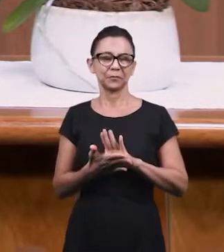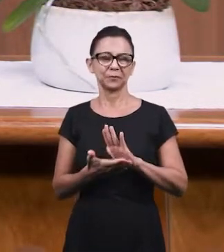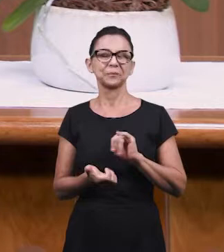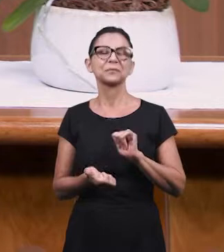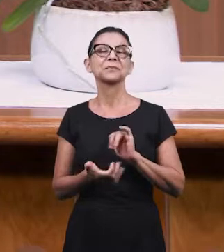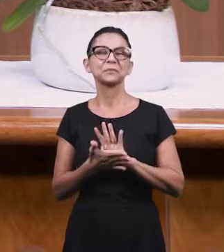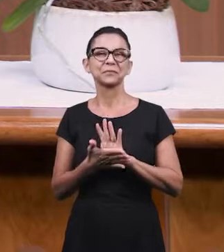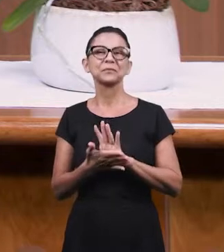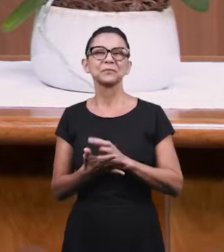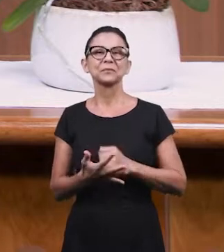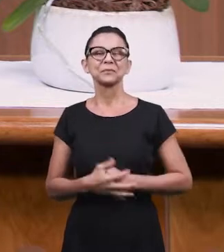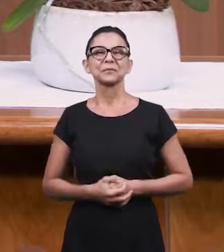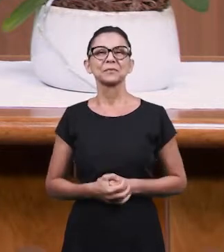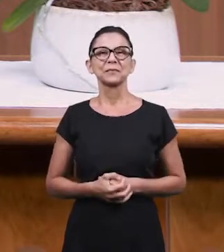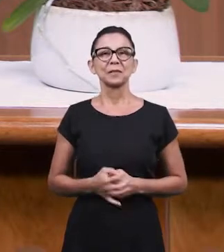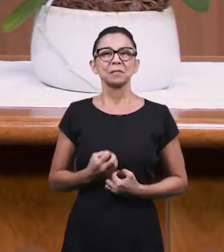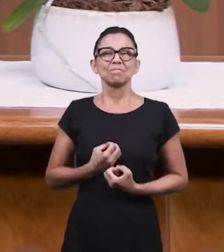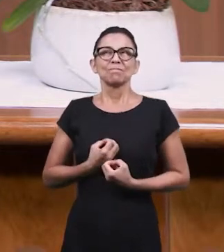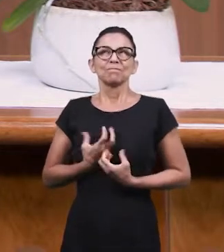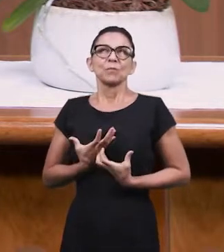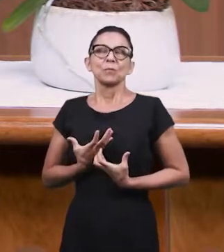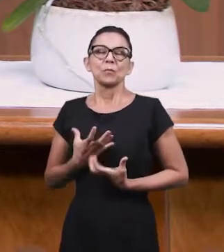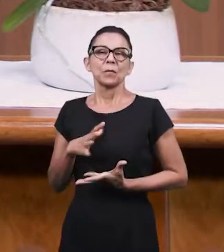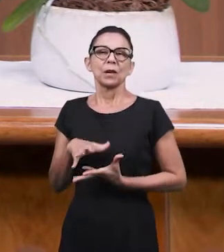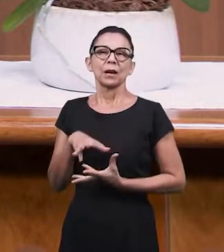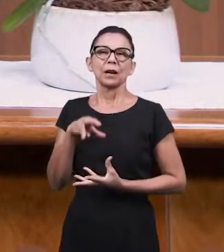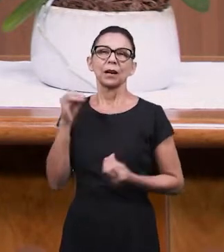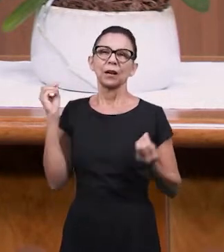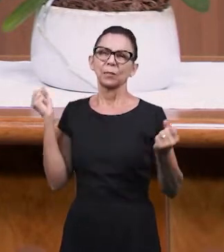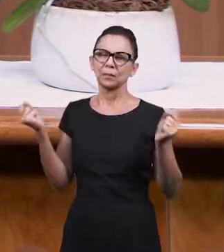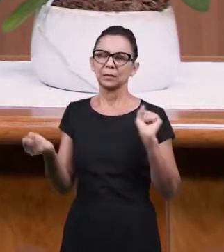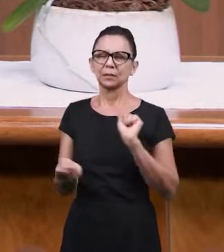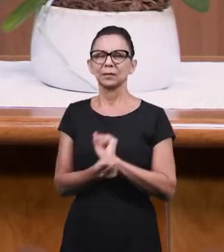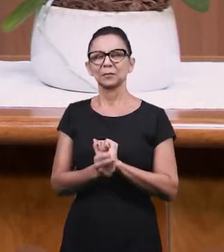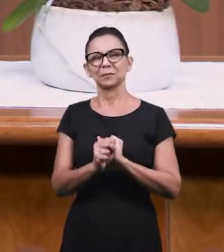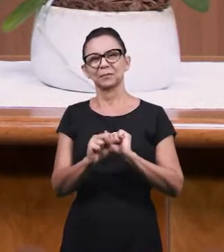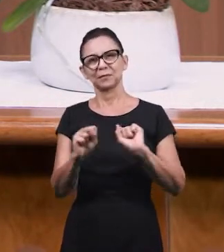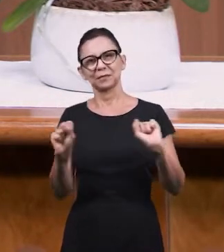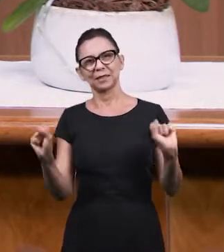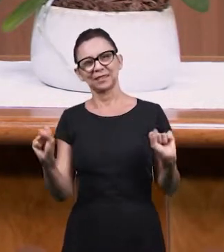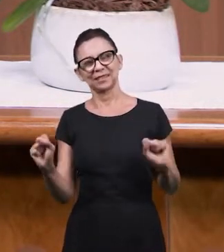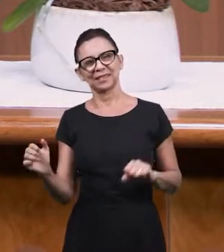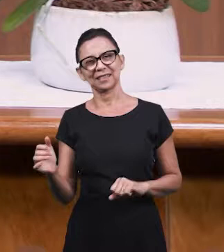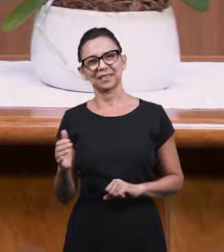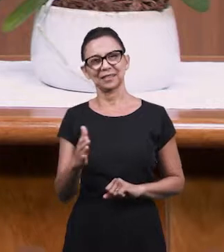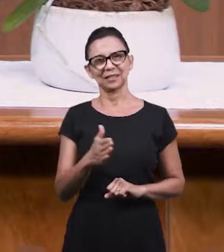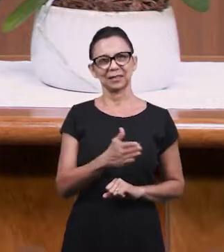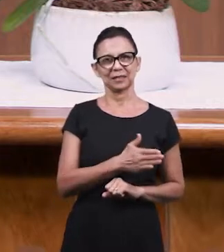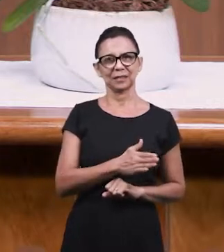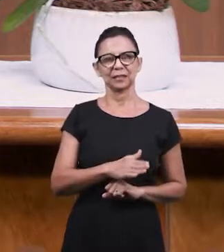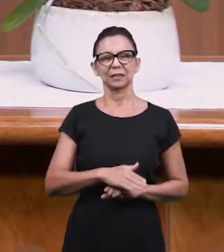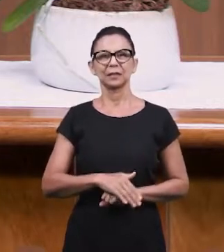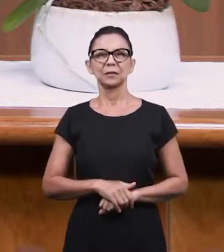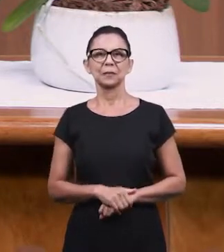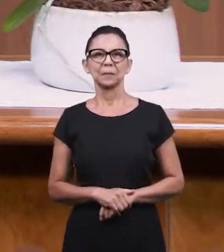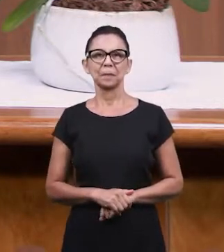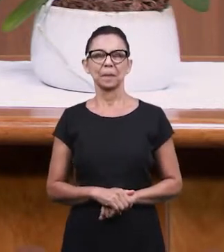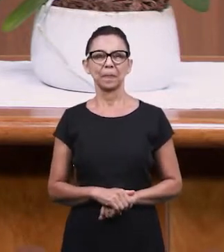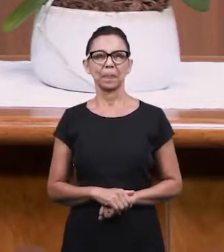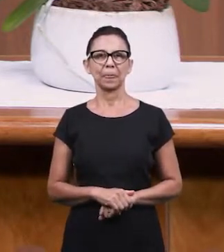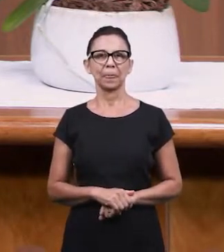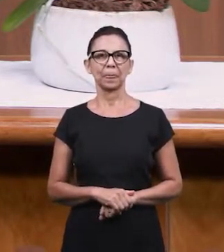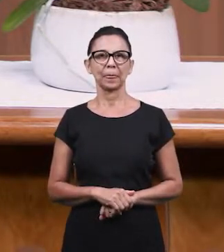C'est si bon, louer, c'est l'expression de l'âme. Nous allons